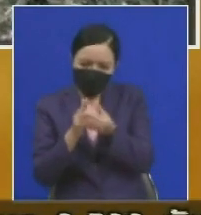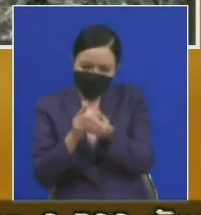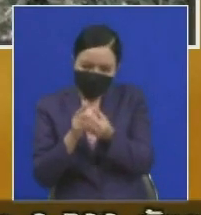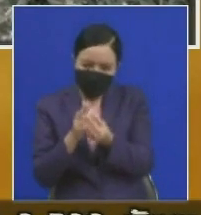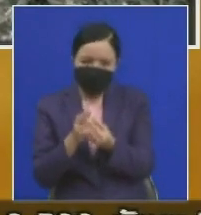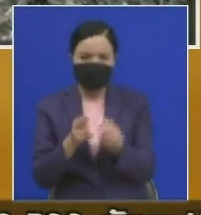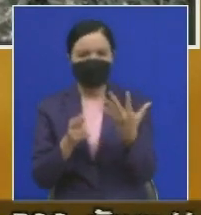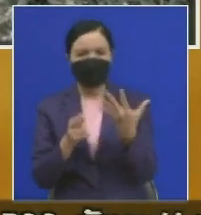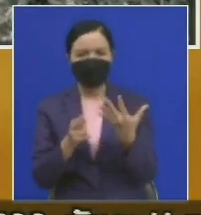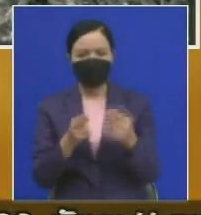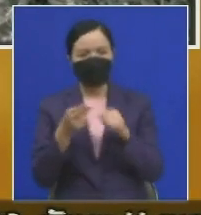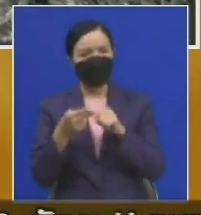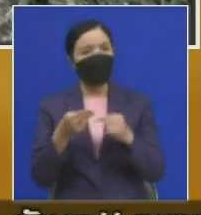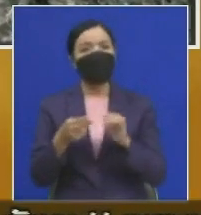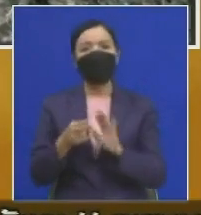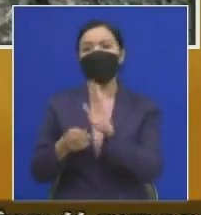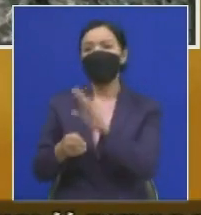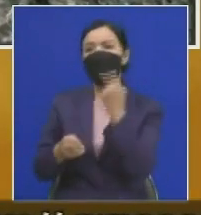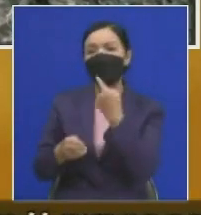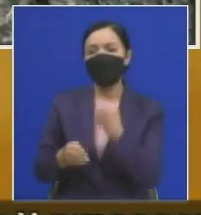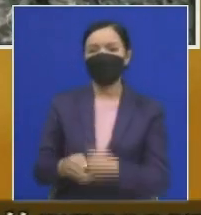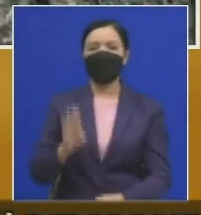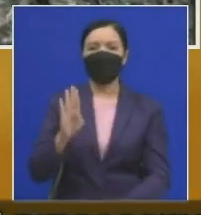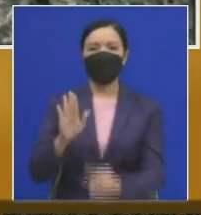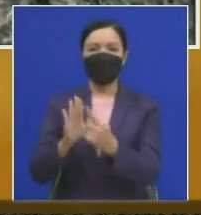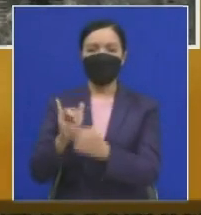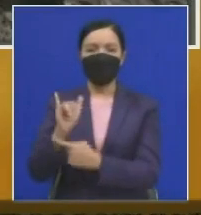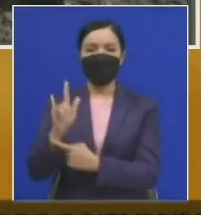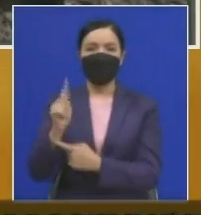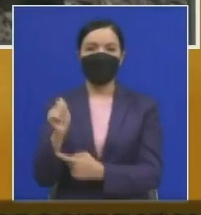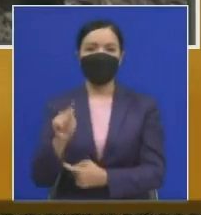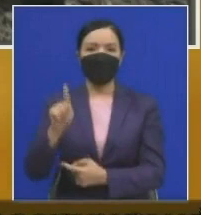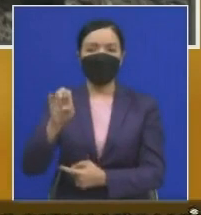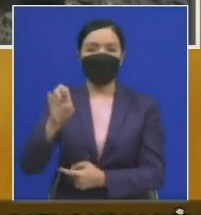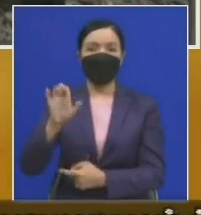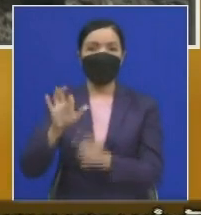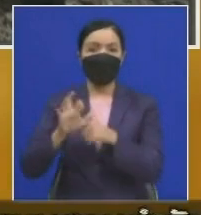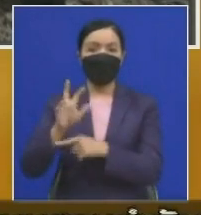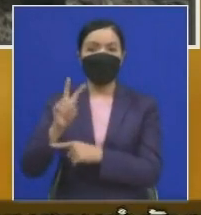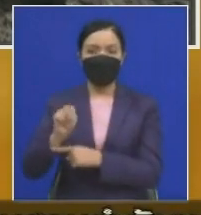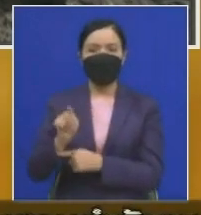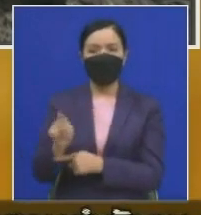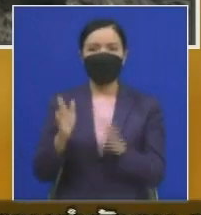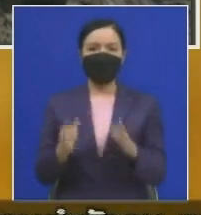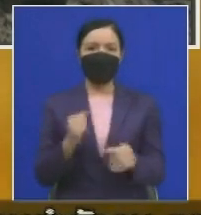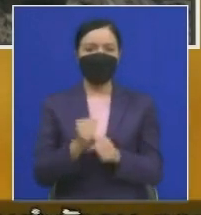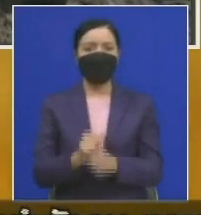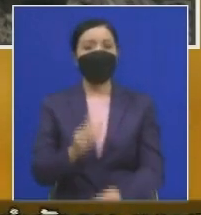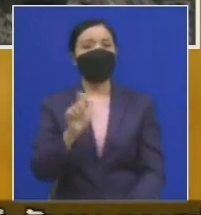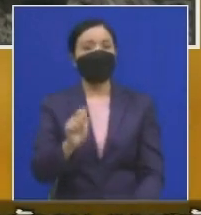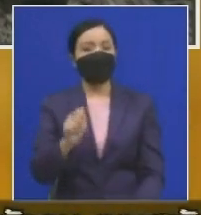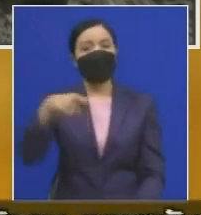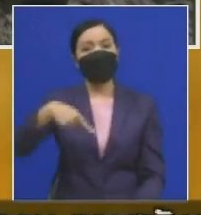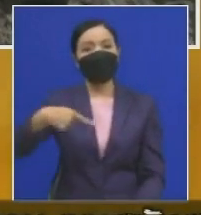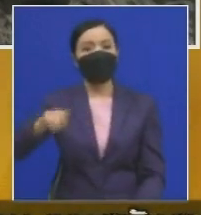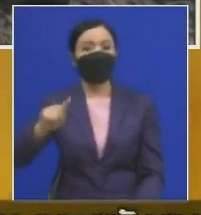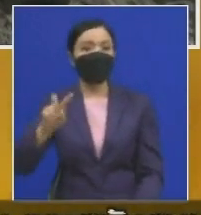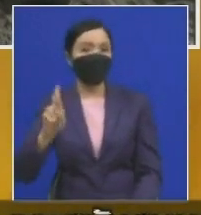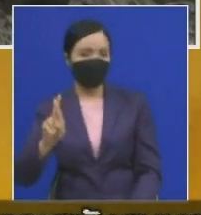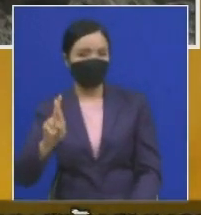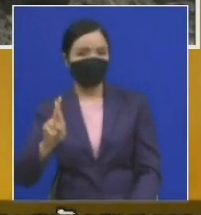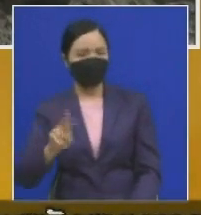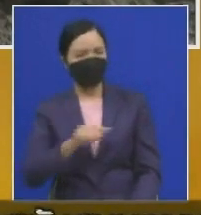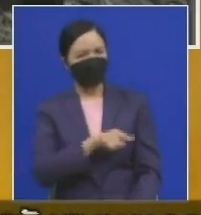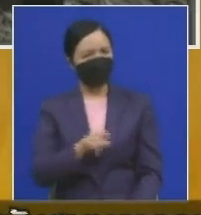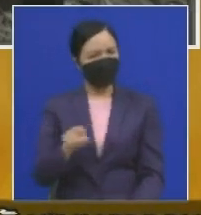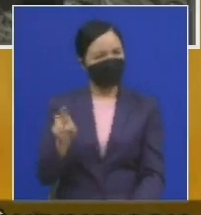เป็ของนายบทิ่นแล้นายบุทิ่นนี้เป็นเจ้าหนาที่ อ.พ.รเรื่องนเจหนาที่กบอกวจะตองมการ